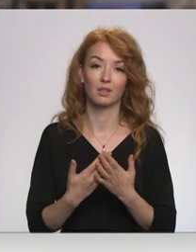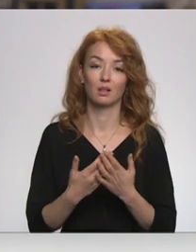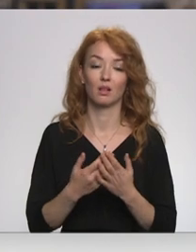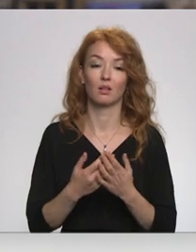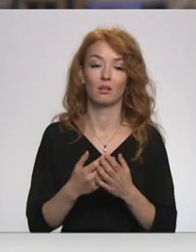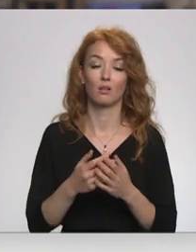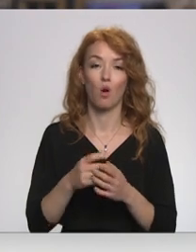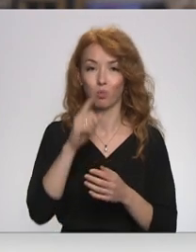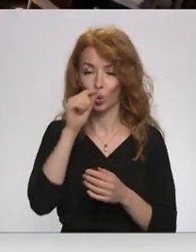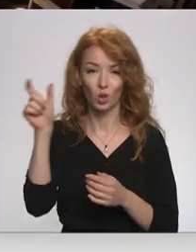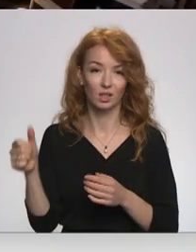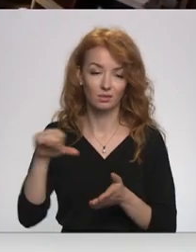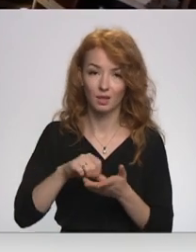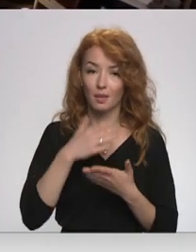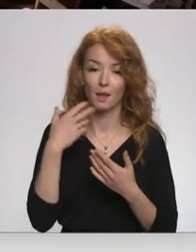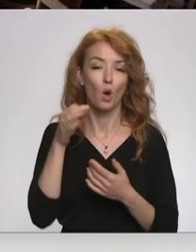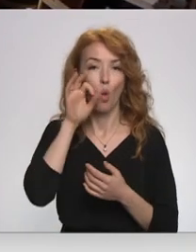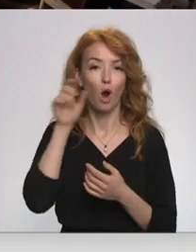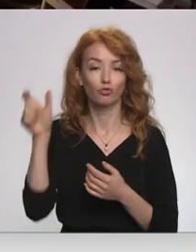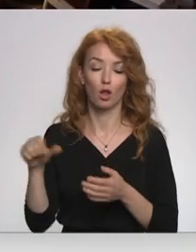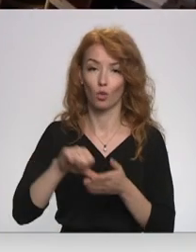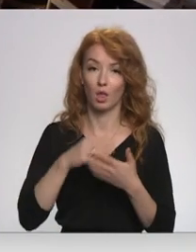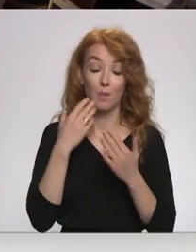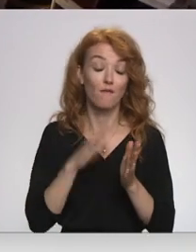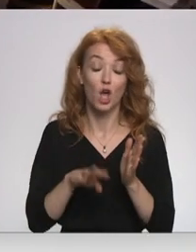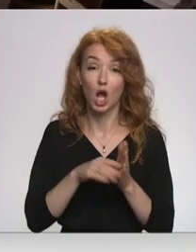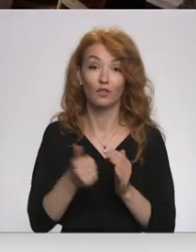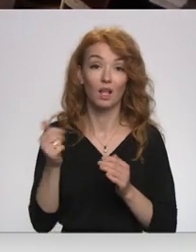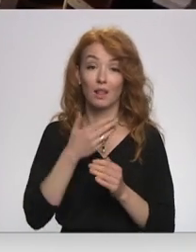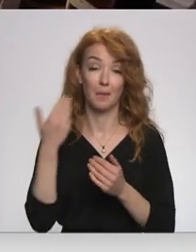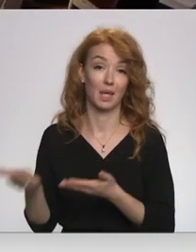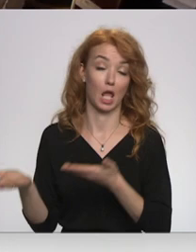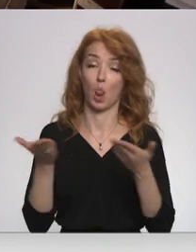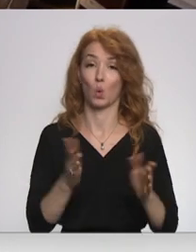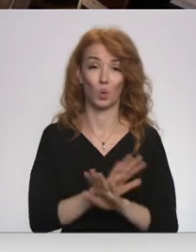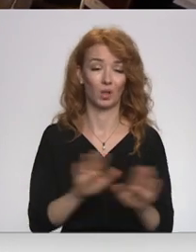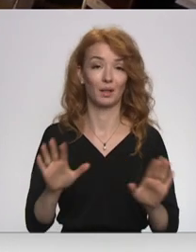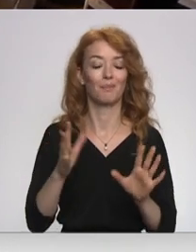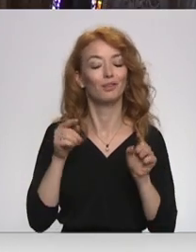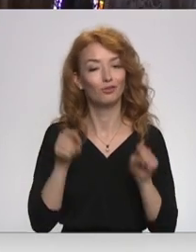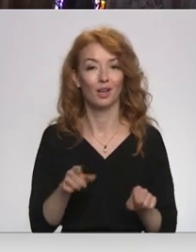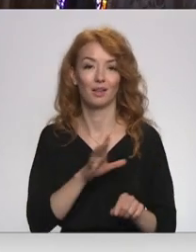kā Putins vai Lukašenko. Šeit, viņi vienkārši šeit nebija, viņi neiederējās, viņi nebija lūgti, toties šeit bija